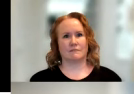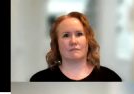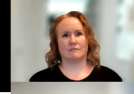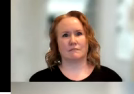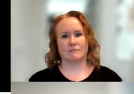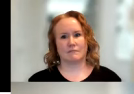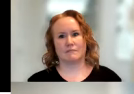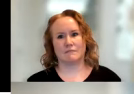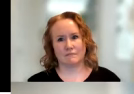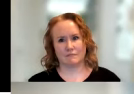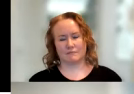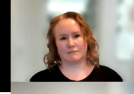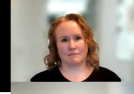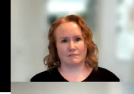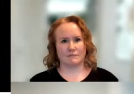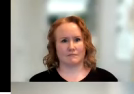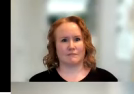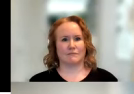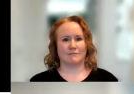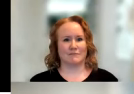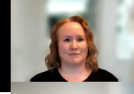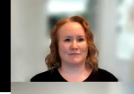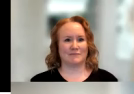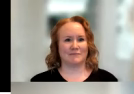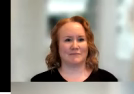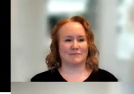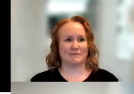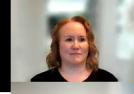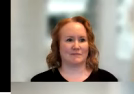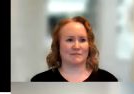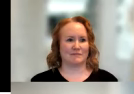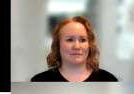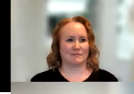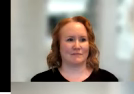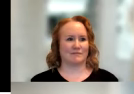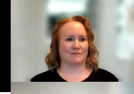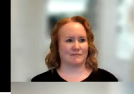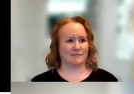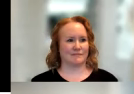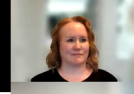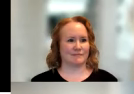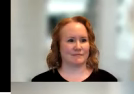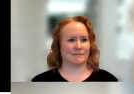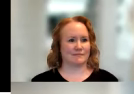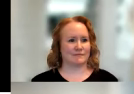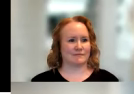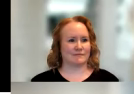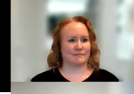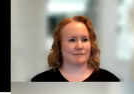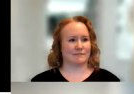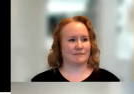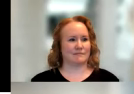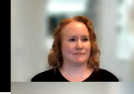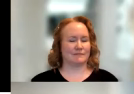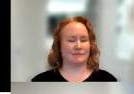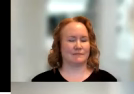Ja, og det jo et interessant spørsmål, så klart. Hvem det som må følge reglene? Det vel egentlig en lettere oversettelse av